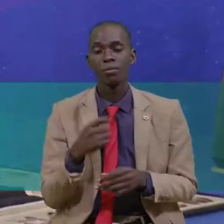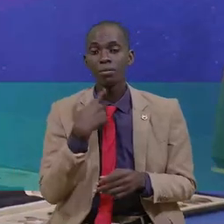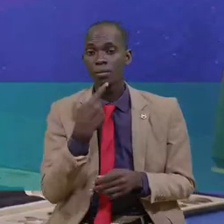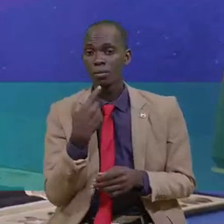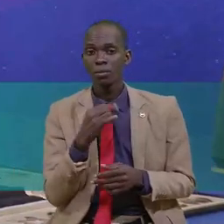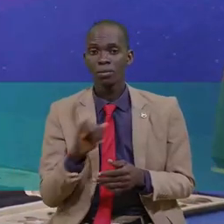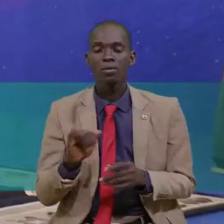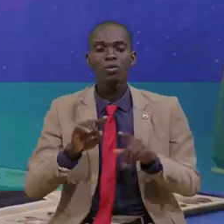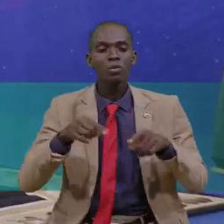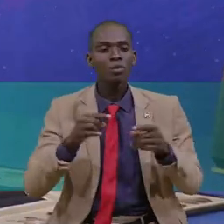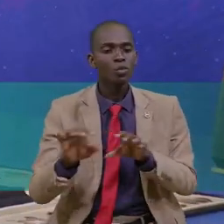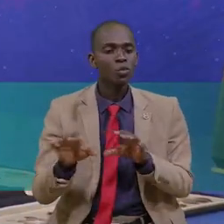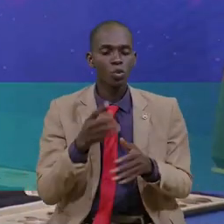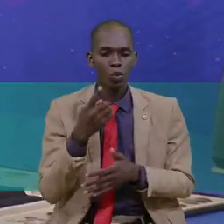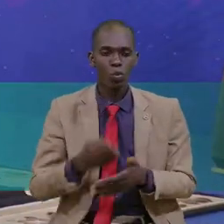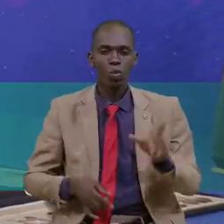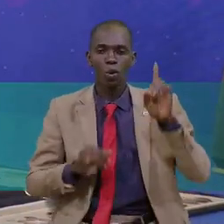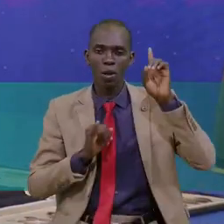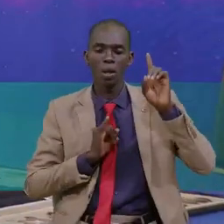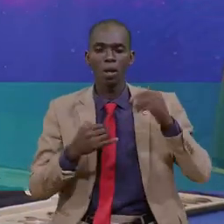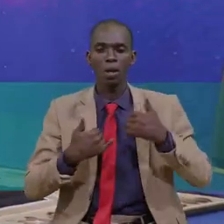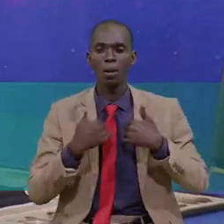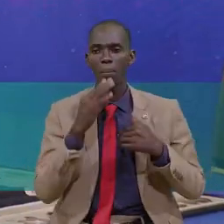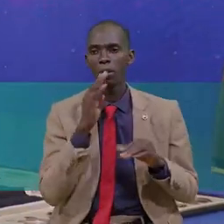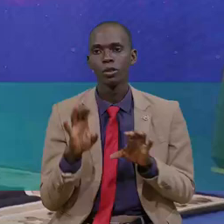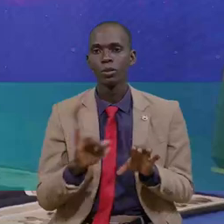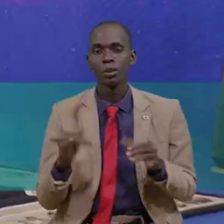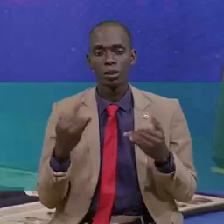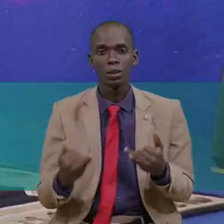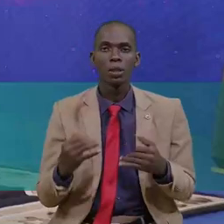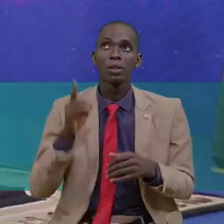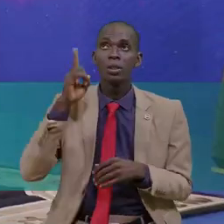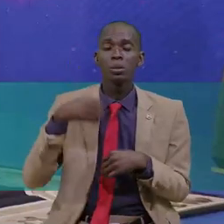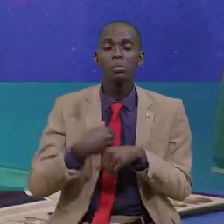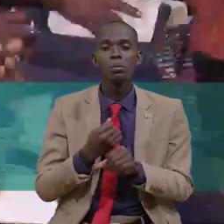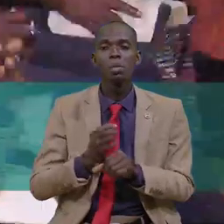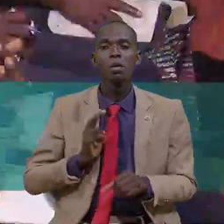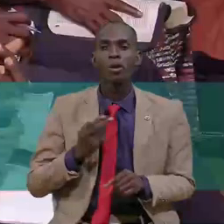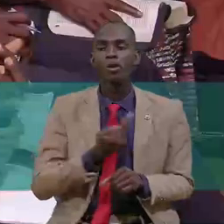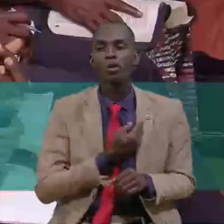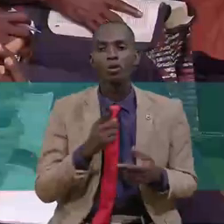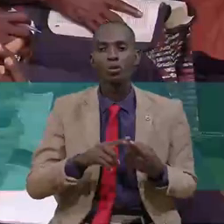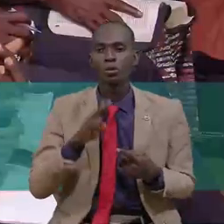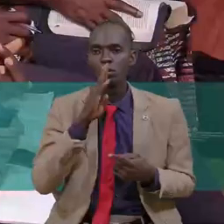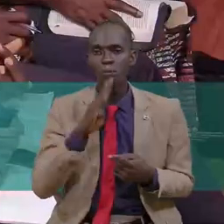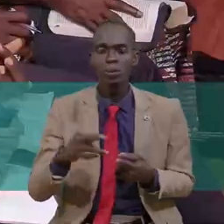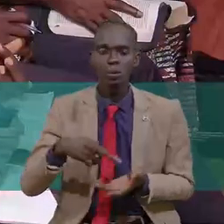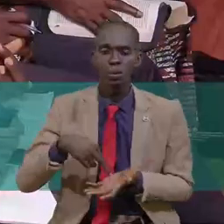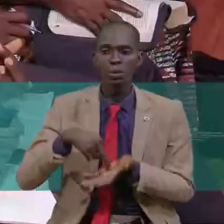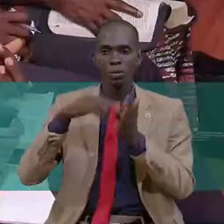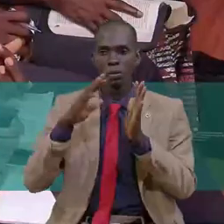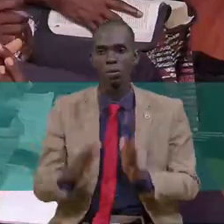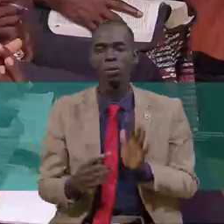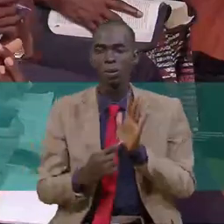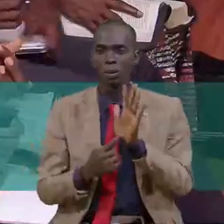faire ce que je faisais. Alors, il nous amène à être ambassadeurs, ses